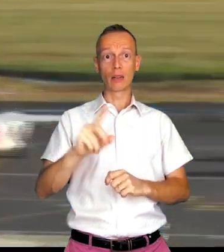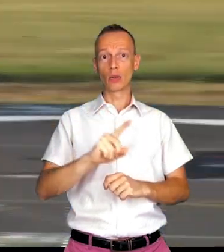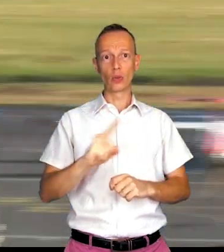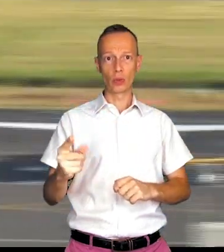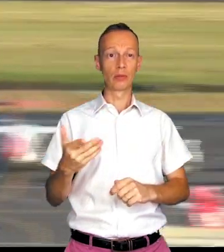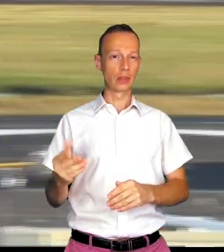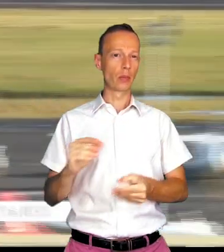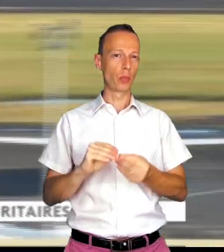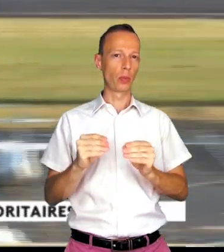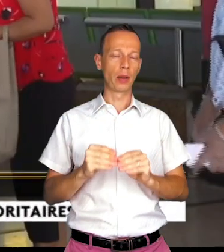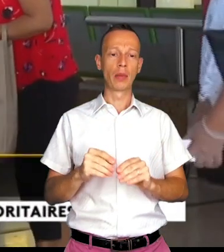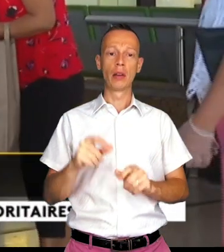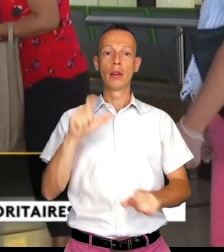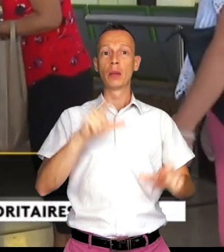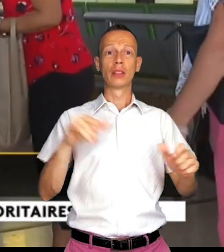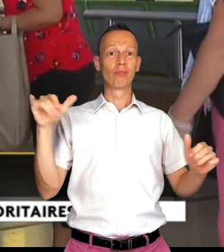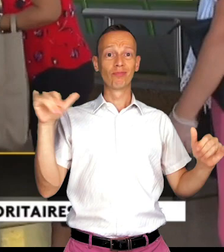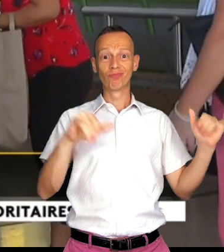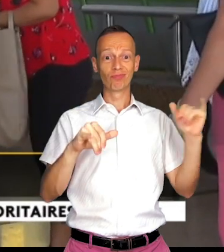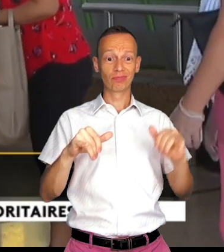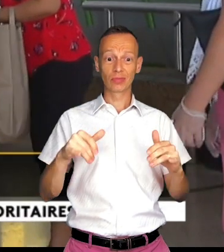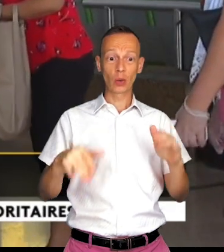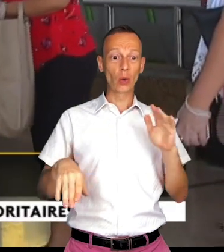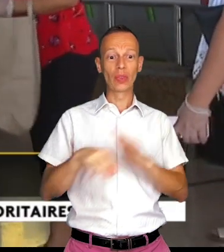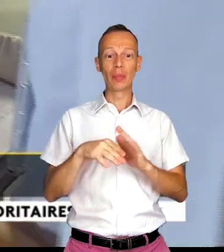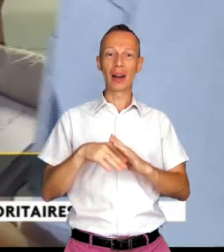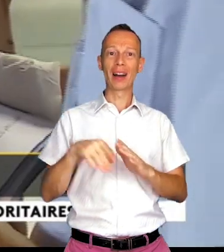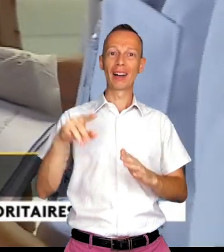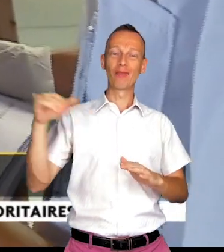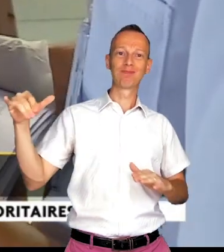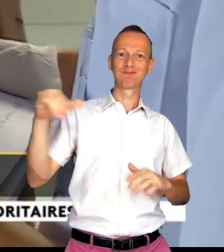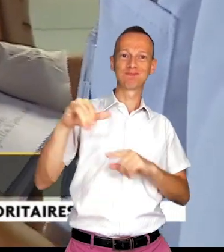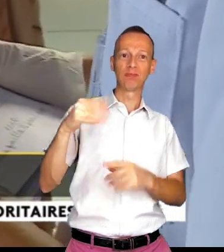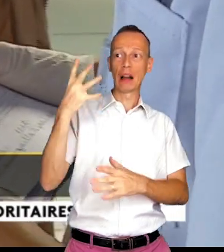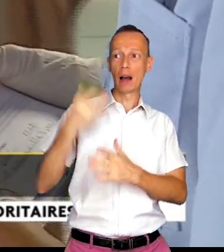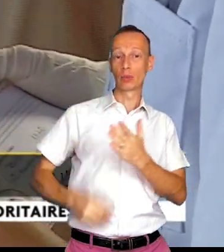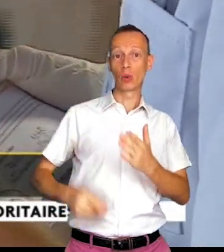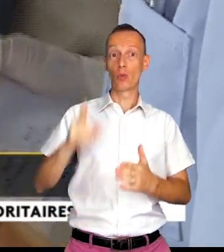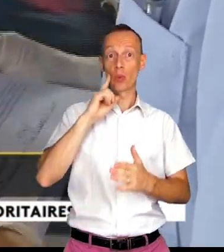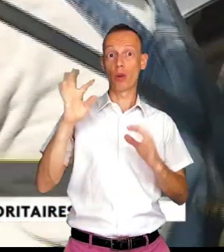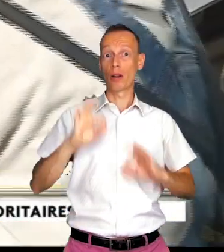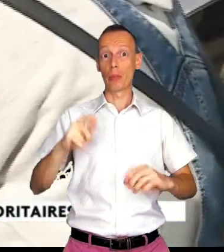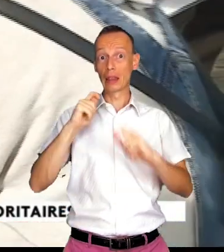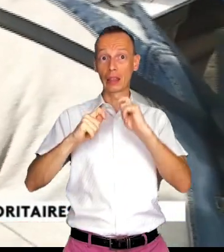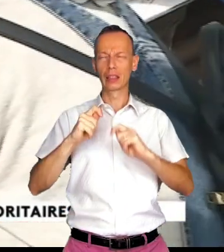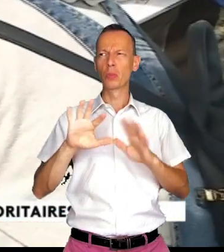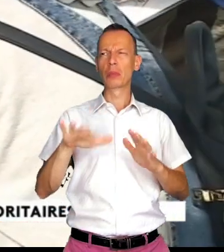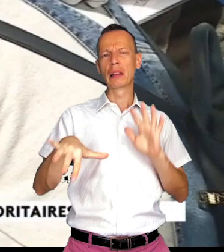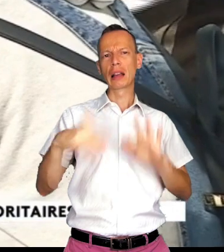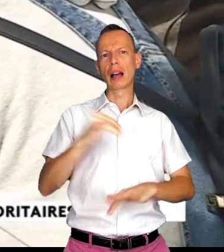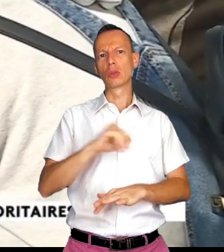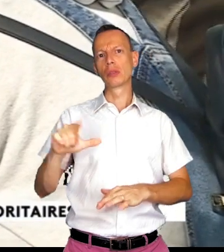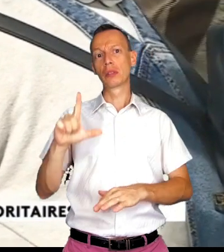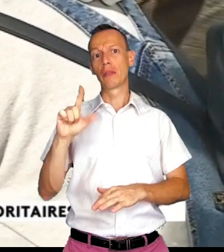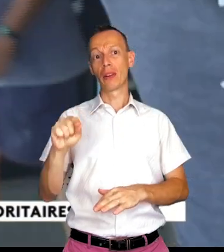PCR. Et c'est le problème. Résultat, nos passagers manquent souvent à l'appel au départ de Roissy. Ils